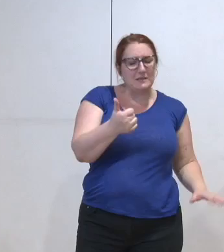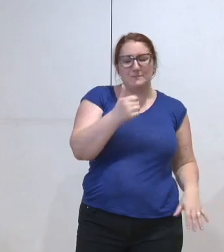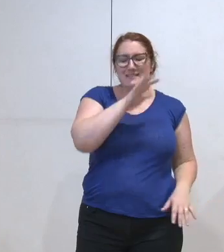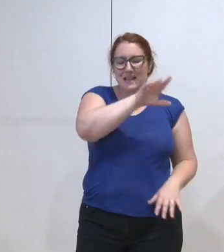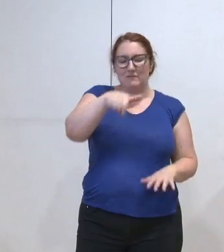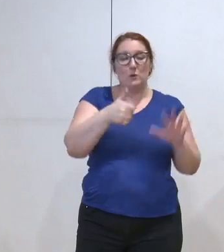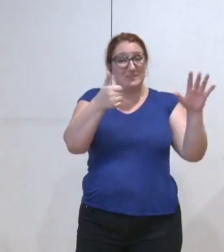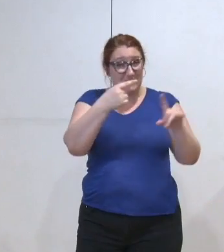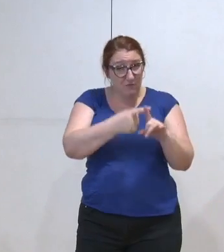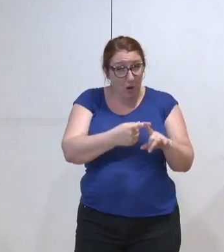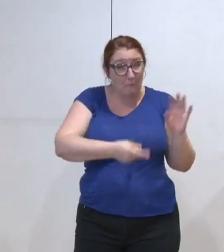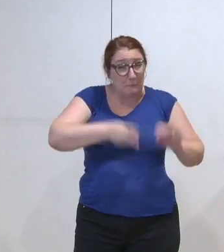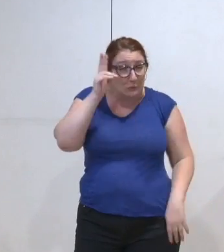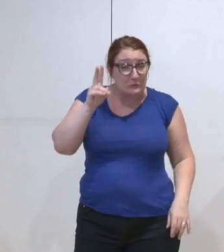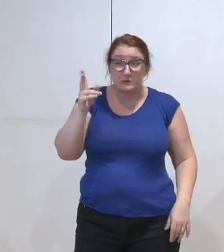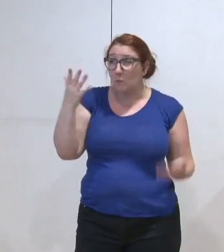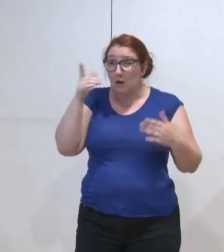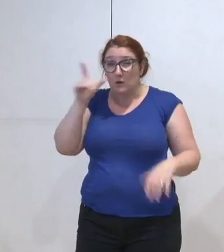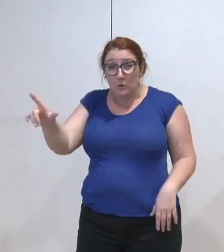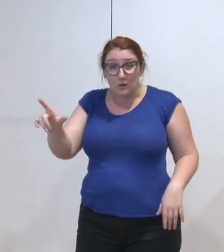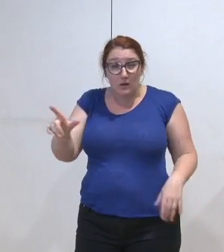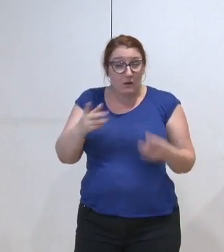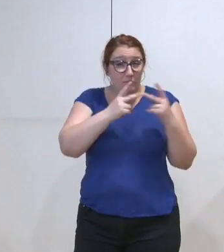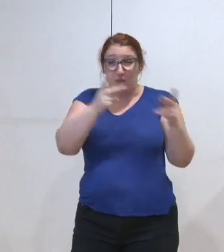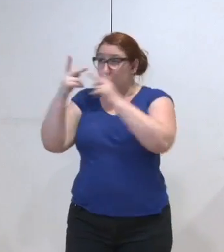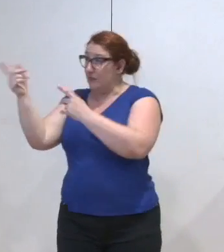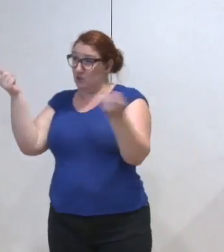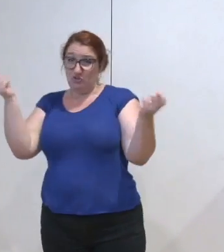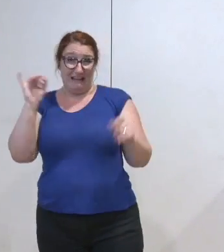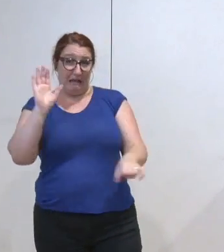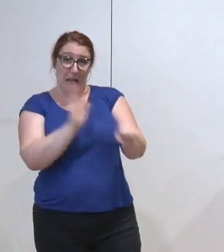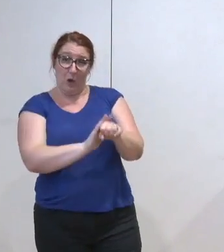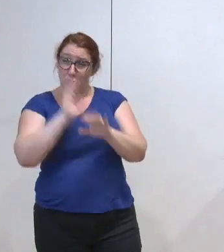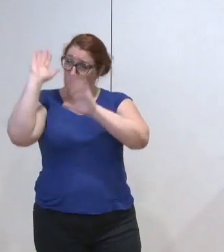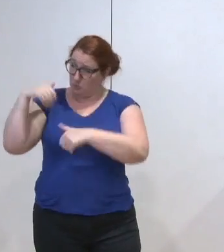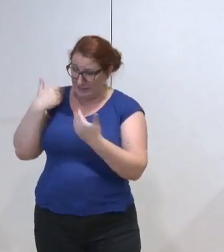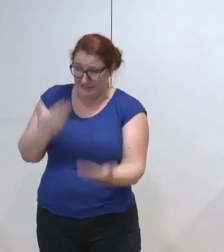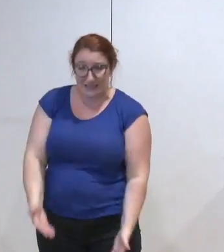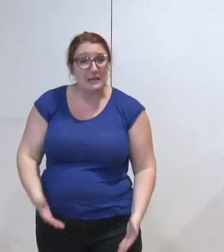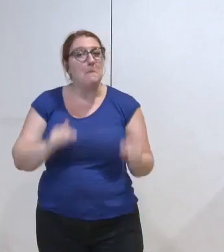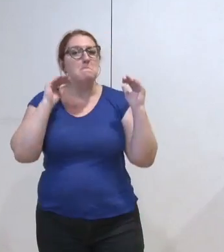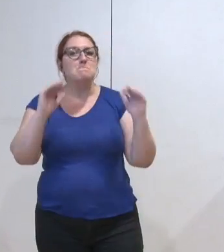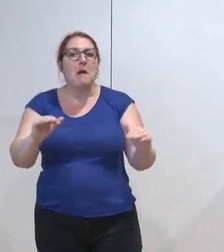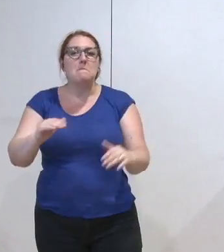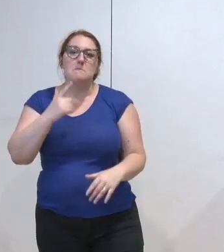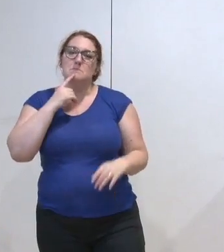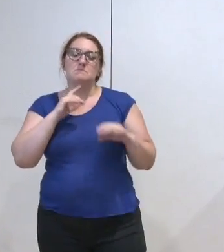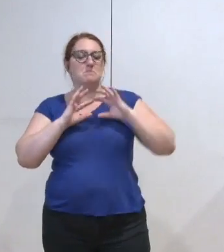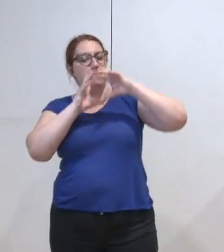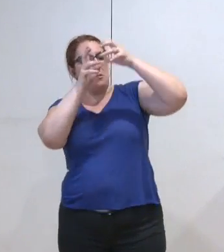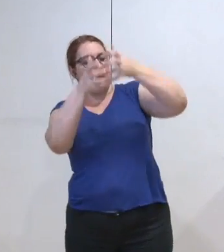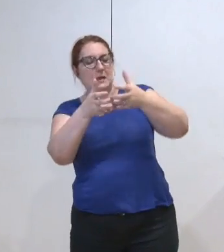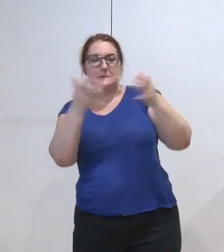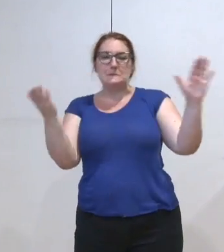deux villes sont gérées par la gauche depuis des années il semble que même sous la gauche la plus mondialiste il soit possible dans